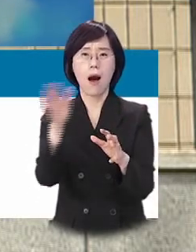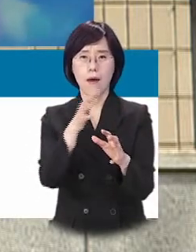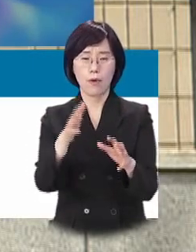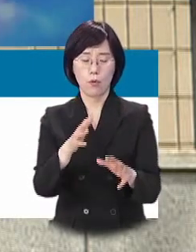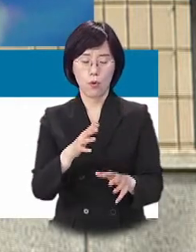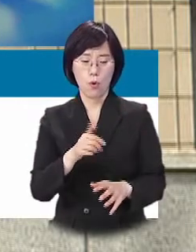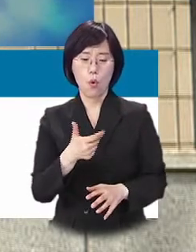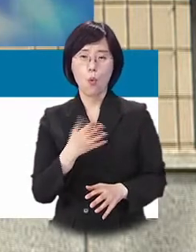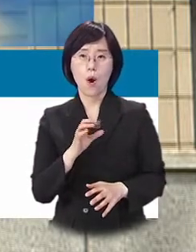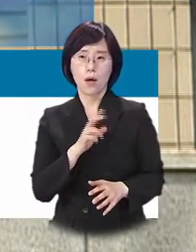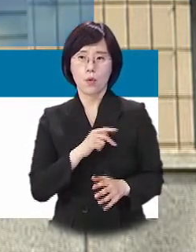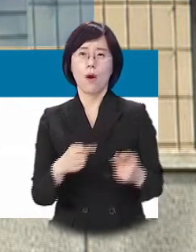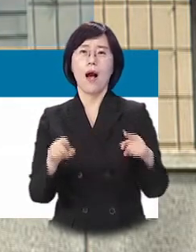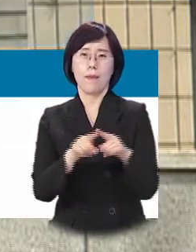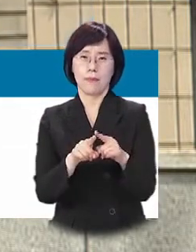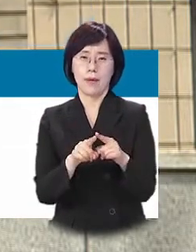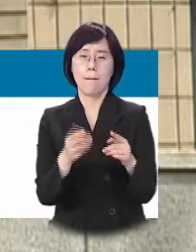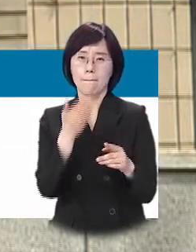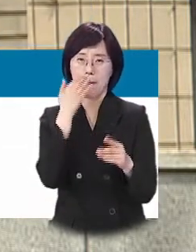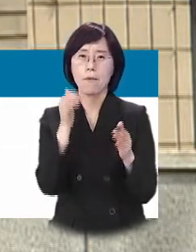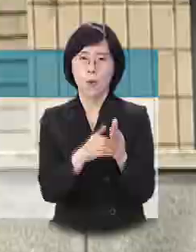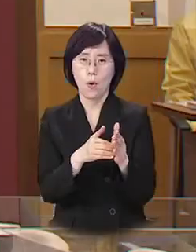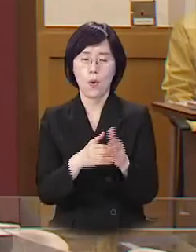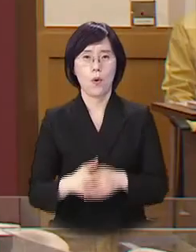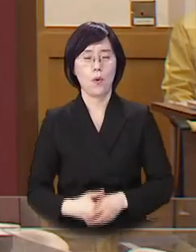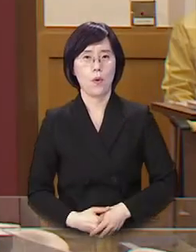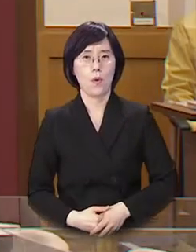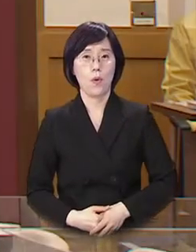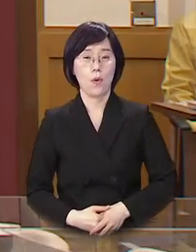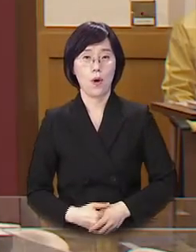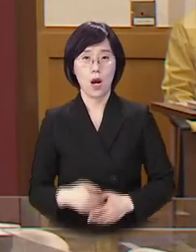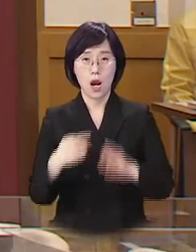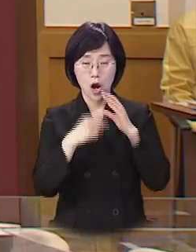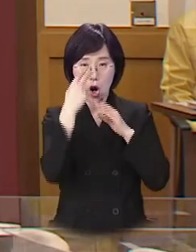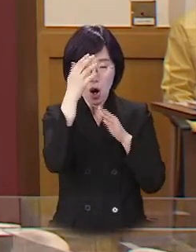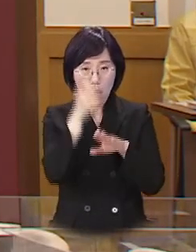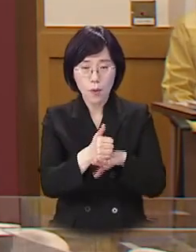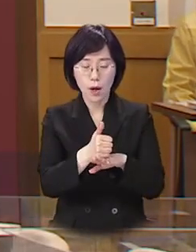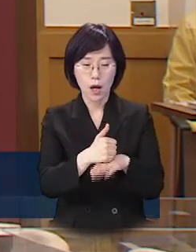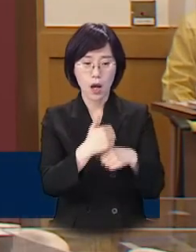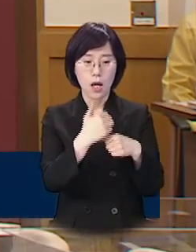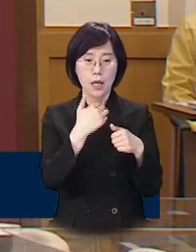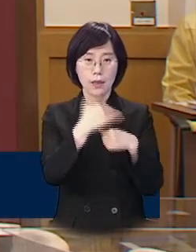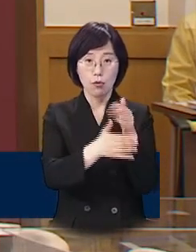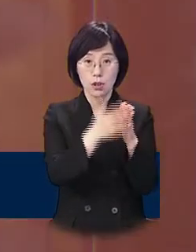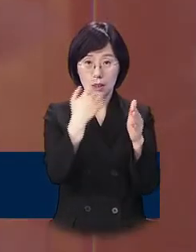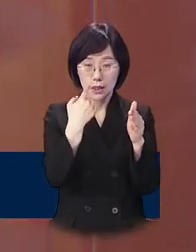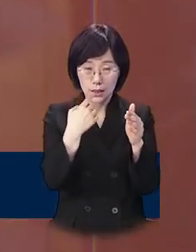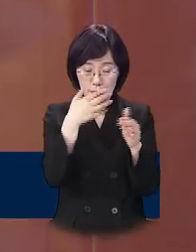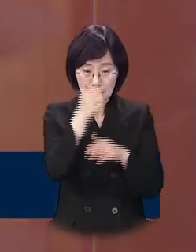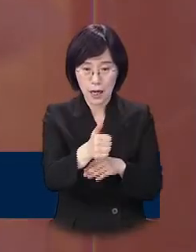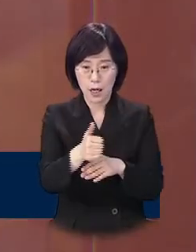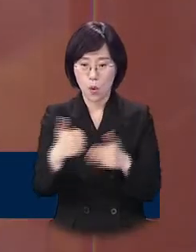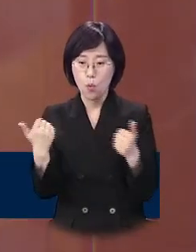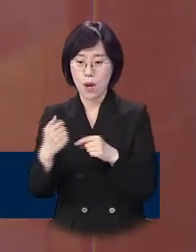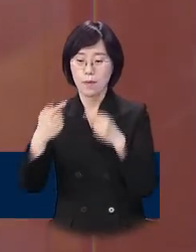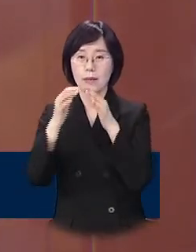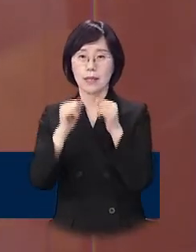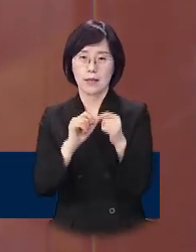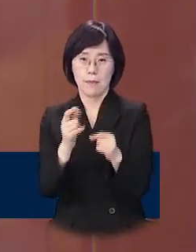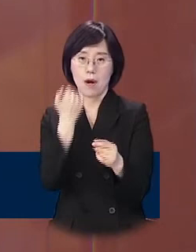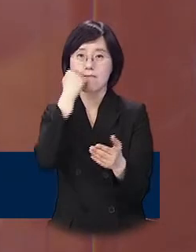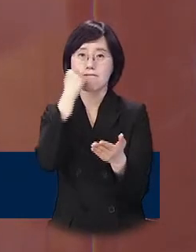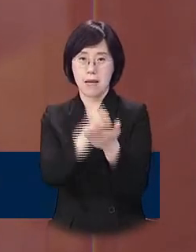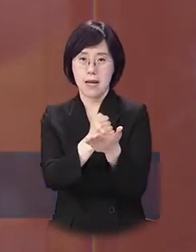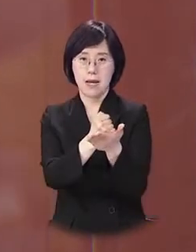그래서 이제 그걸 황 의원이 있을까 밥 먹고. 진단검사 결과 권 시장을 비롯한 본회의장 참석자들은 대부분 음성